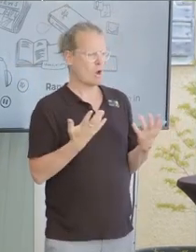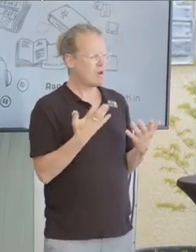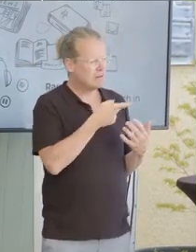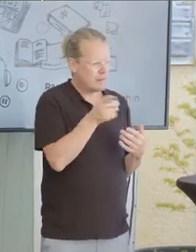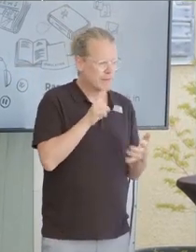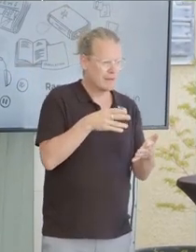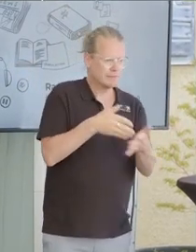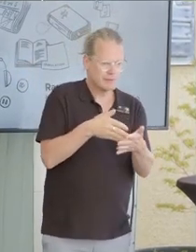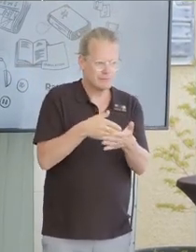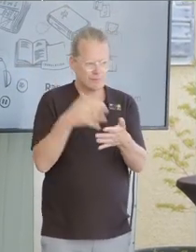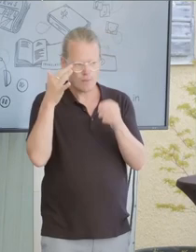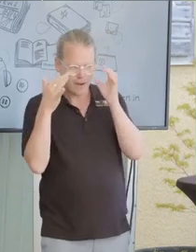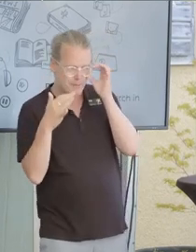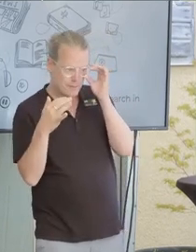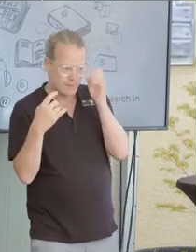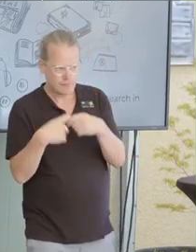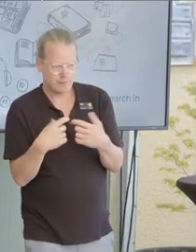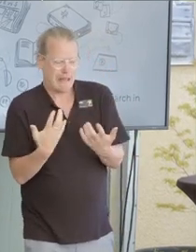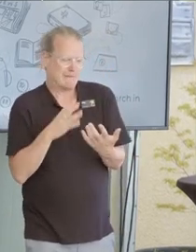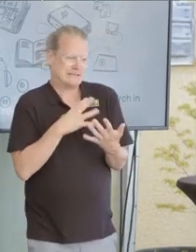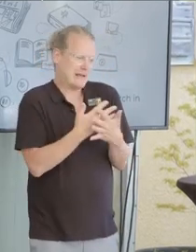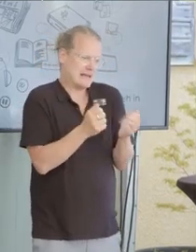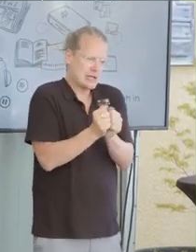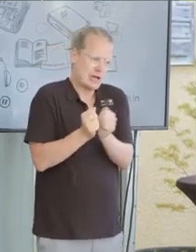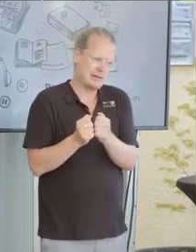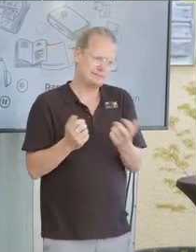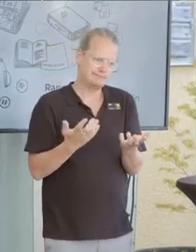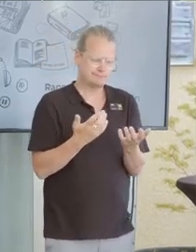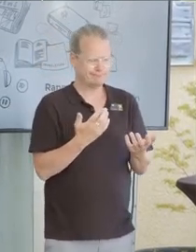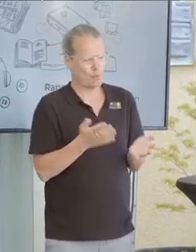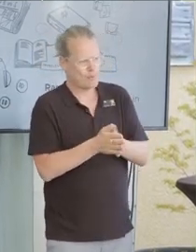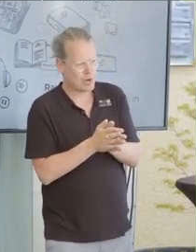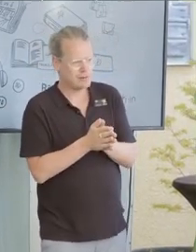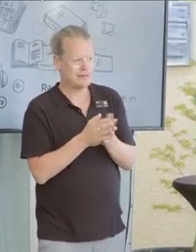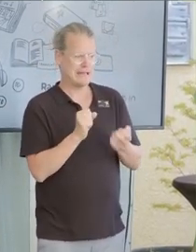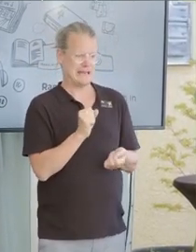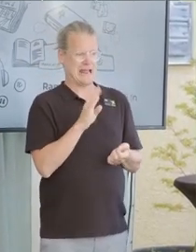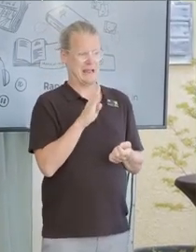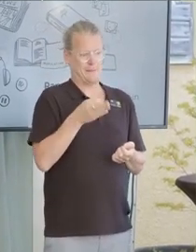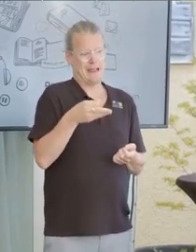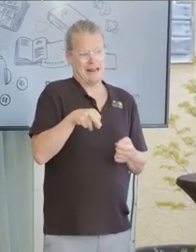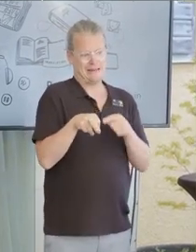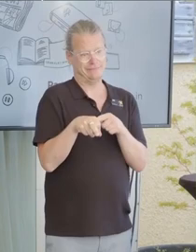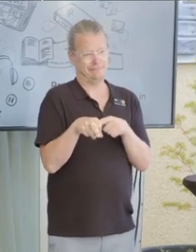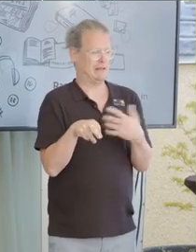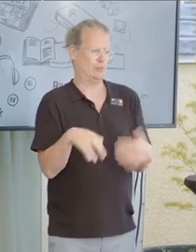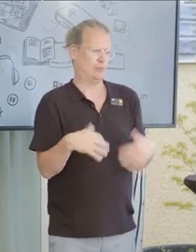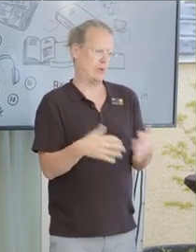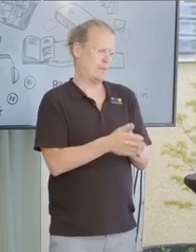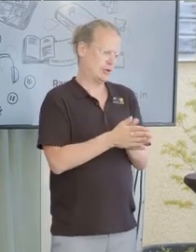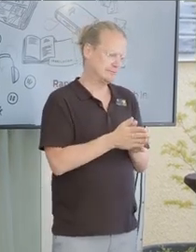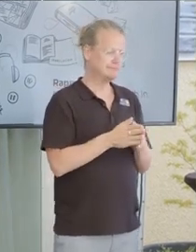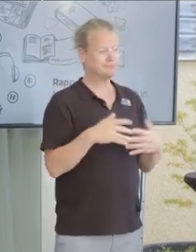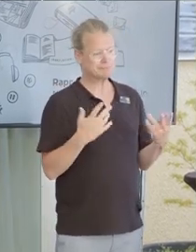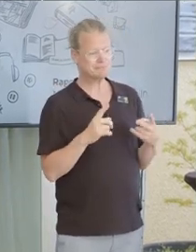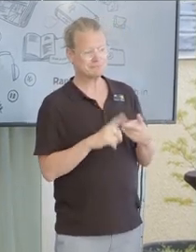datautvinning. Och det finns flera olika exempel på utmaningar man möter. GDPR är en typisk utmaning. etiska frågor en annan utmaning. Men ganska